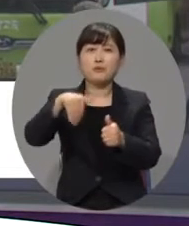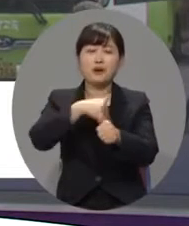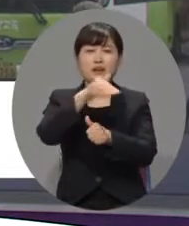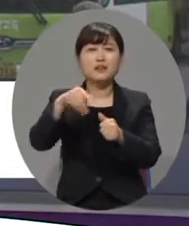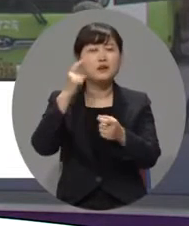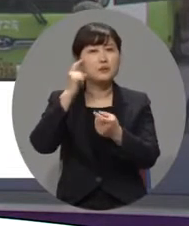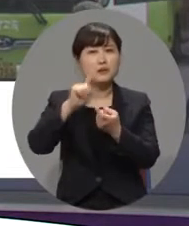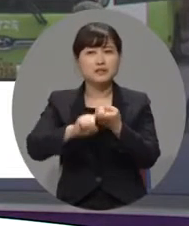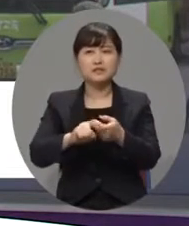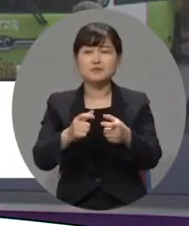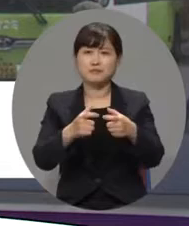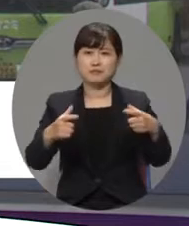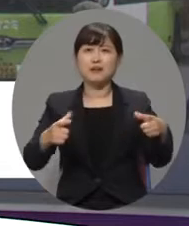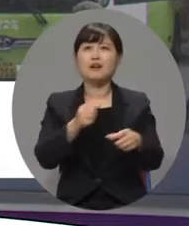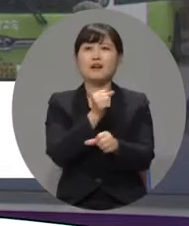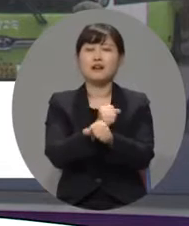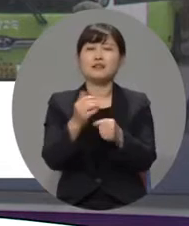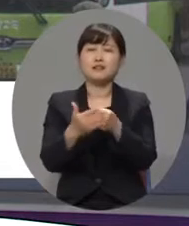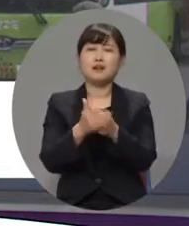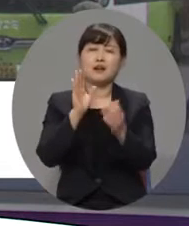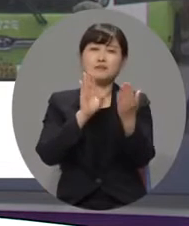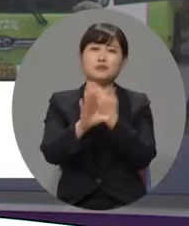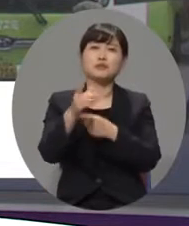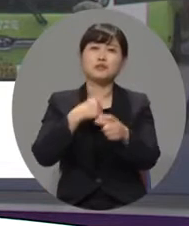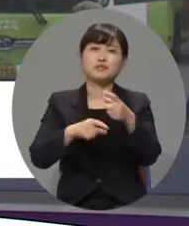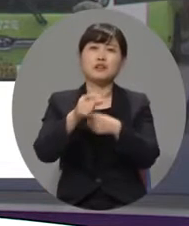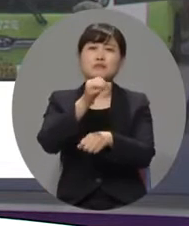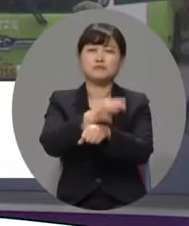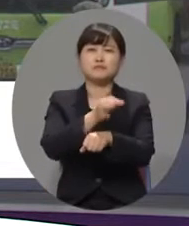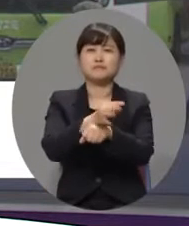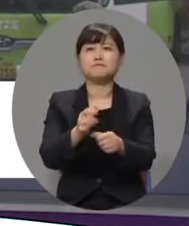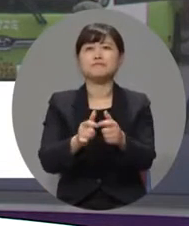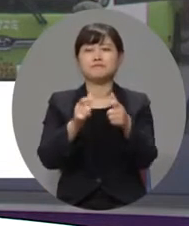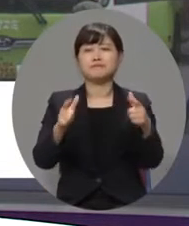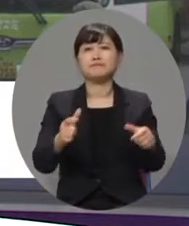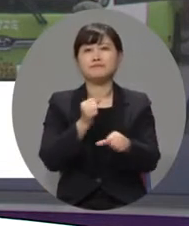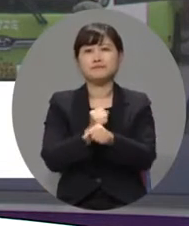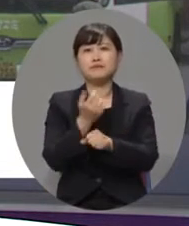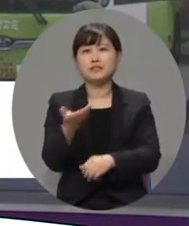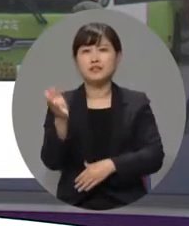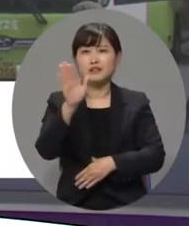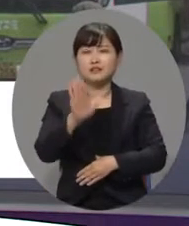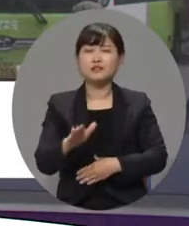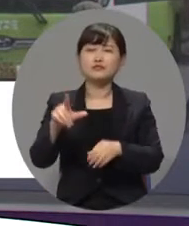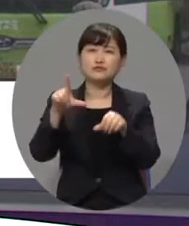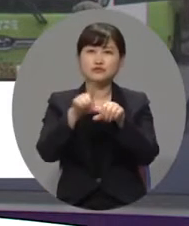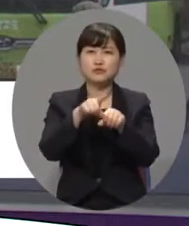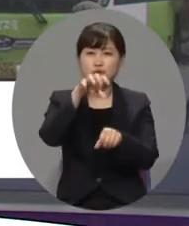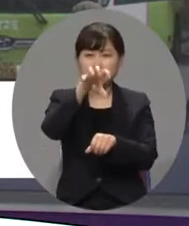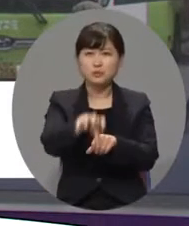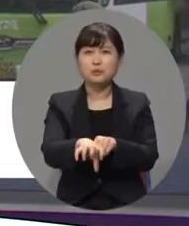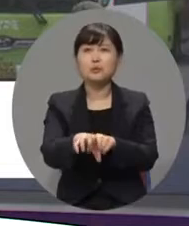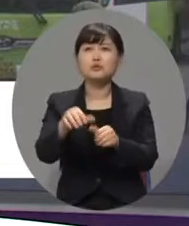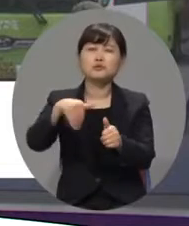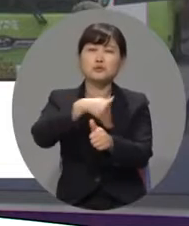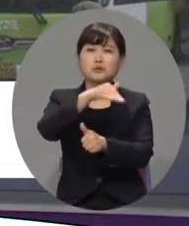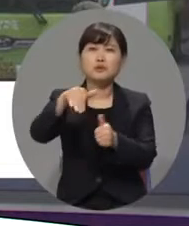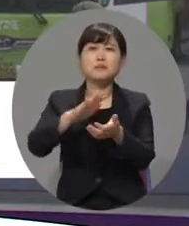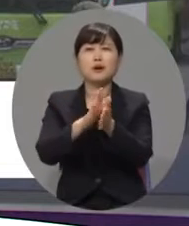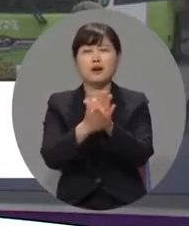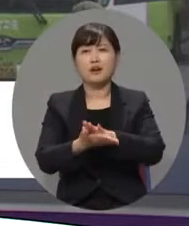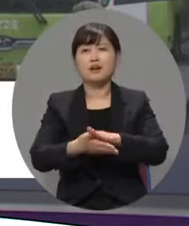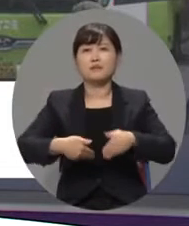관심이 높아지면서 앞으로는 이 수요가 더 늘어날 것으로 보이는데요. 그런데 충전소 등 인프라 구축이 과제라고